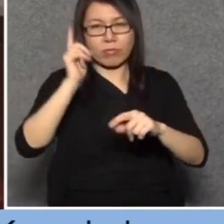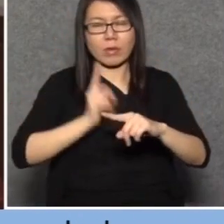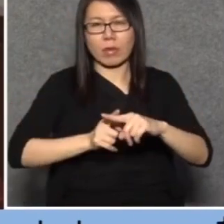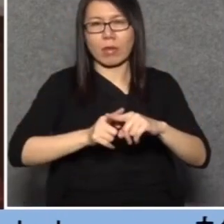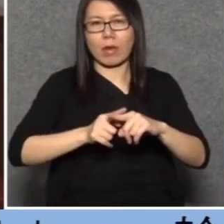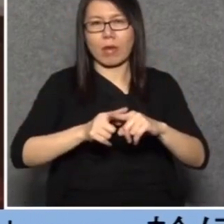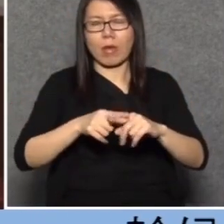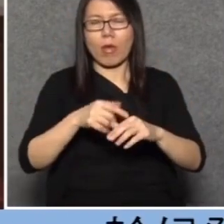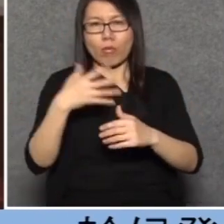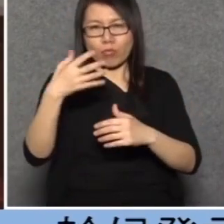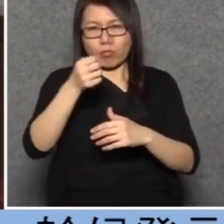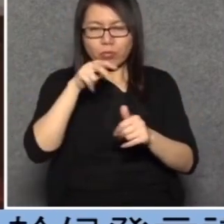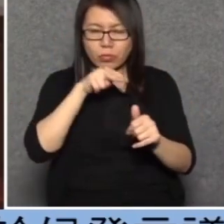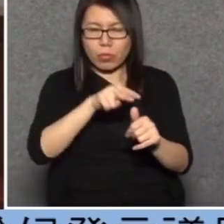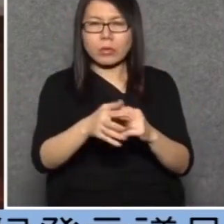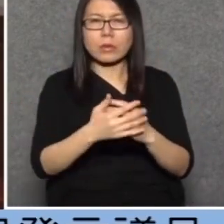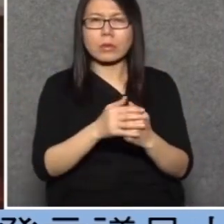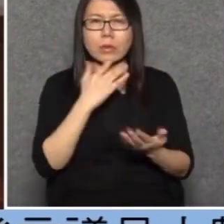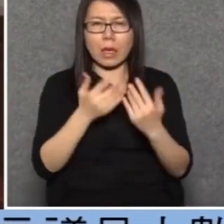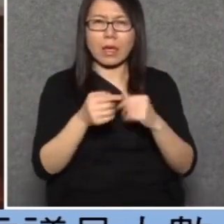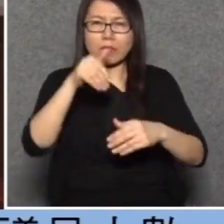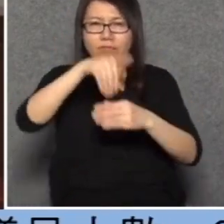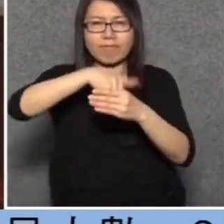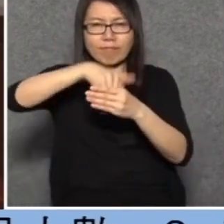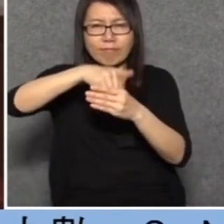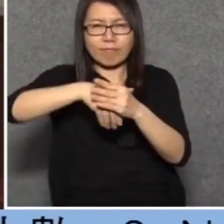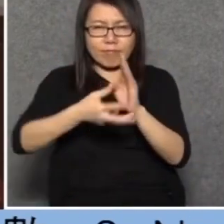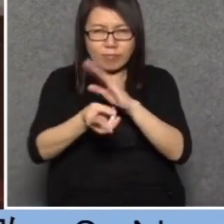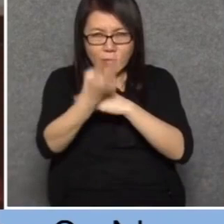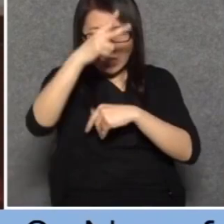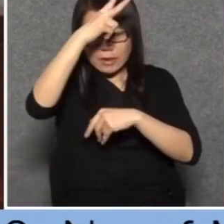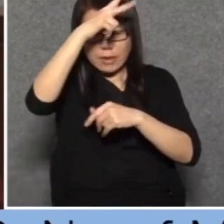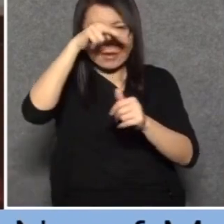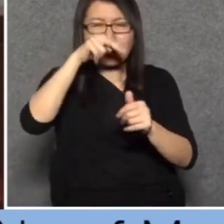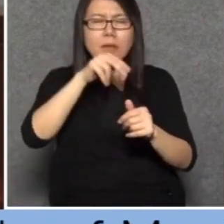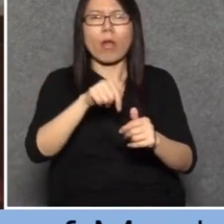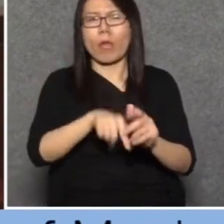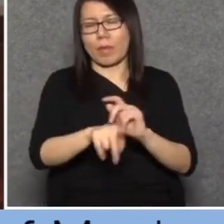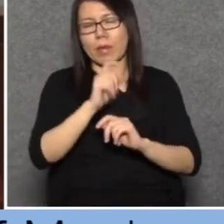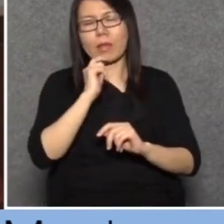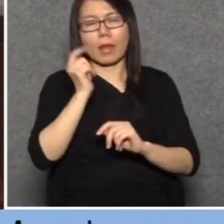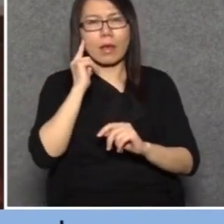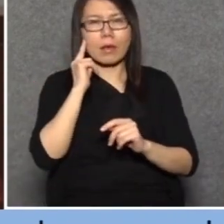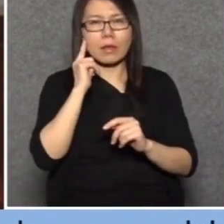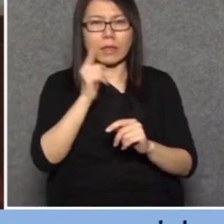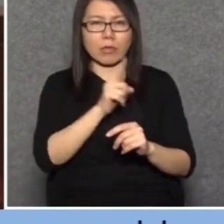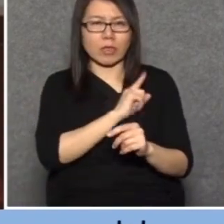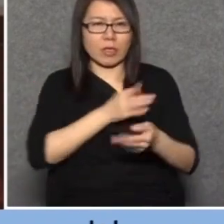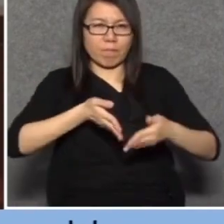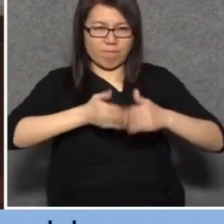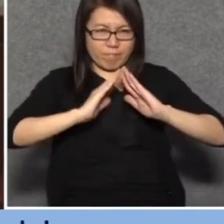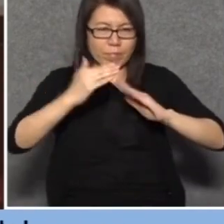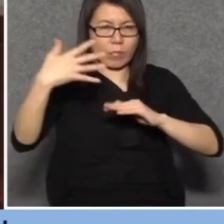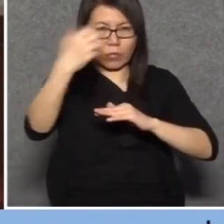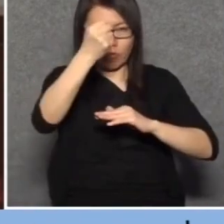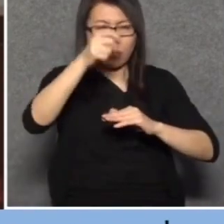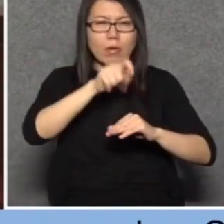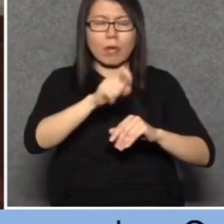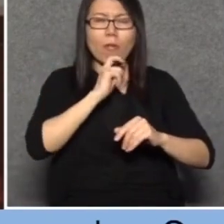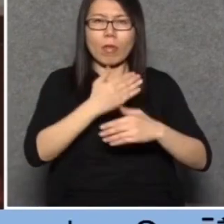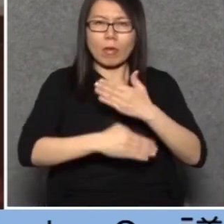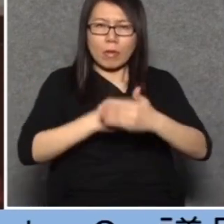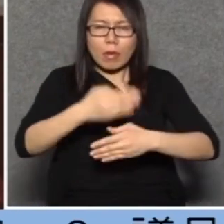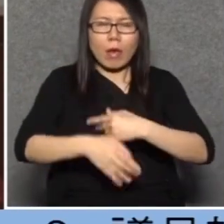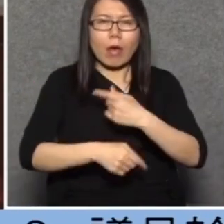那個都是透過喂、那個、選舉制度、政治制度，是吧？然後他樹立他的權威，他在實行這一種模